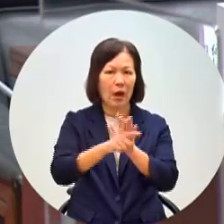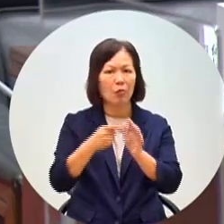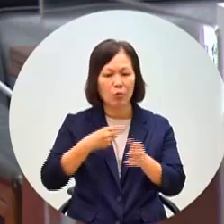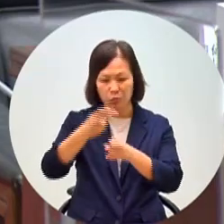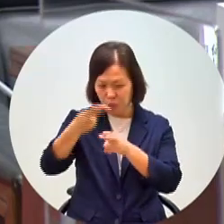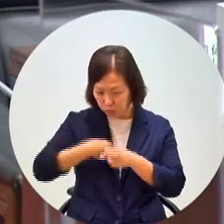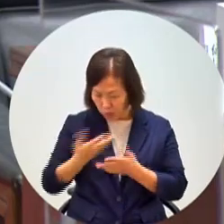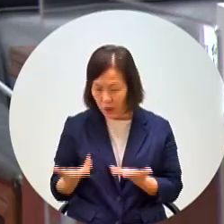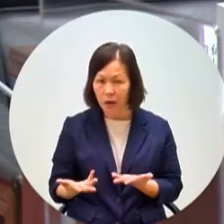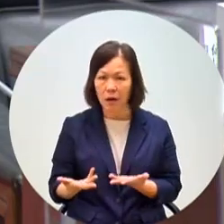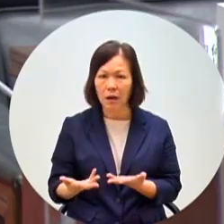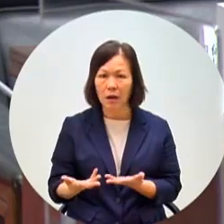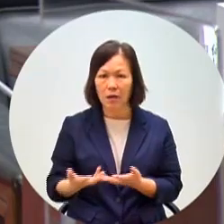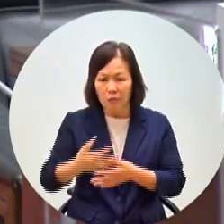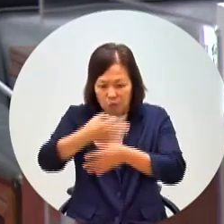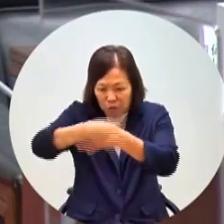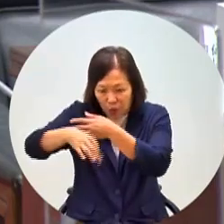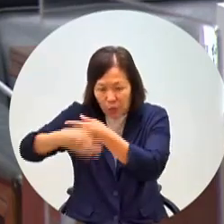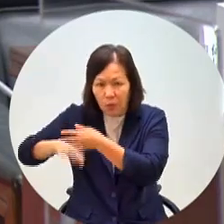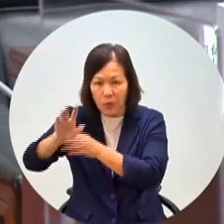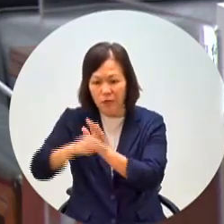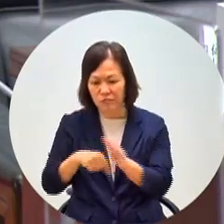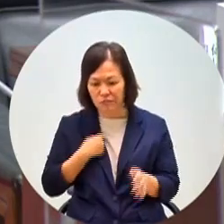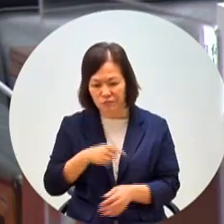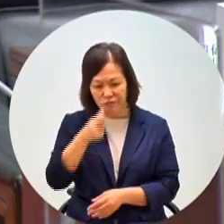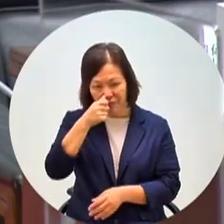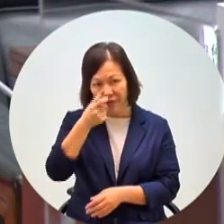到的就是那么的疗效？